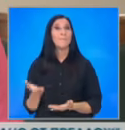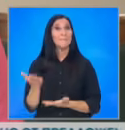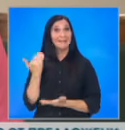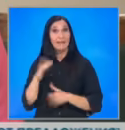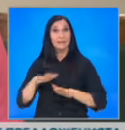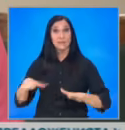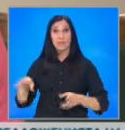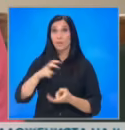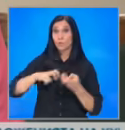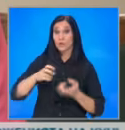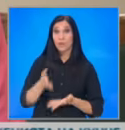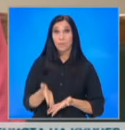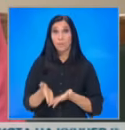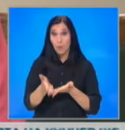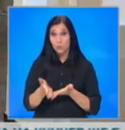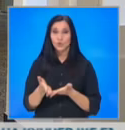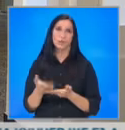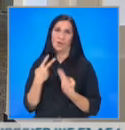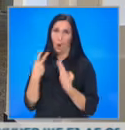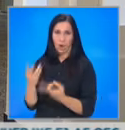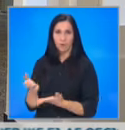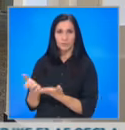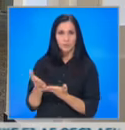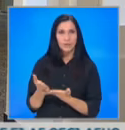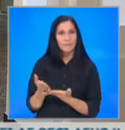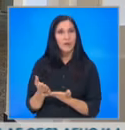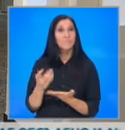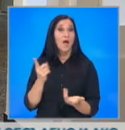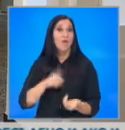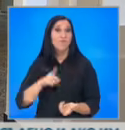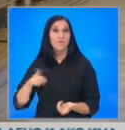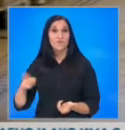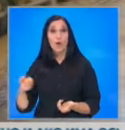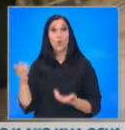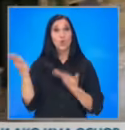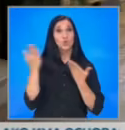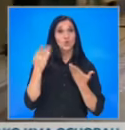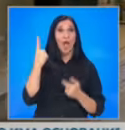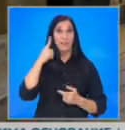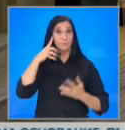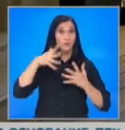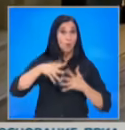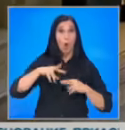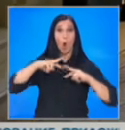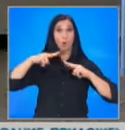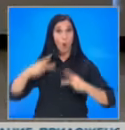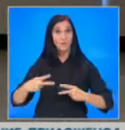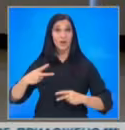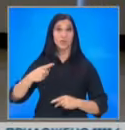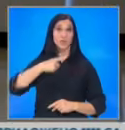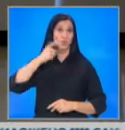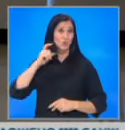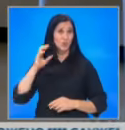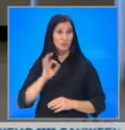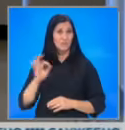потърсили помощ, да им окажат такава подкрепа. Само че в някои училища един психолог отговаря за стотици деца, а на някои